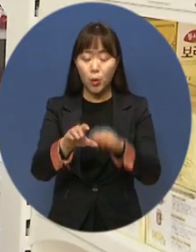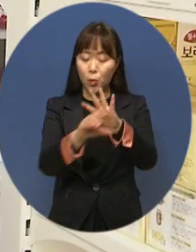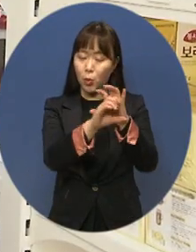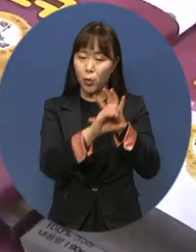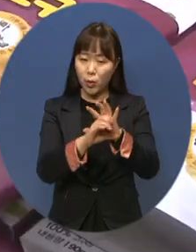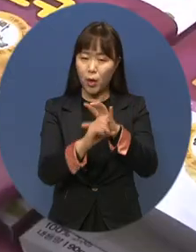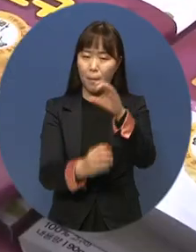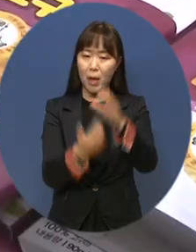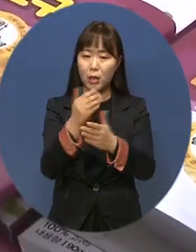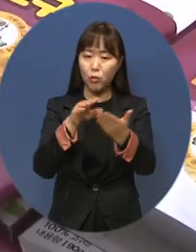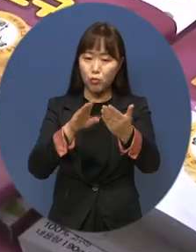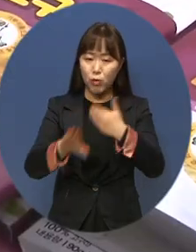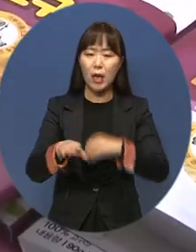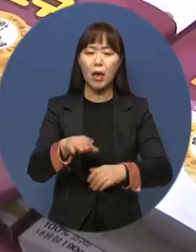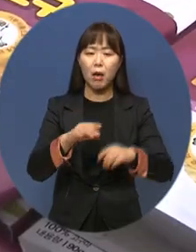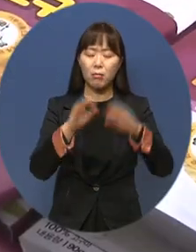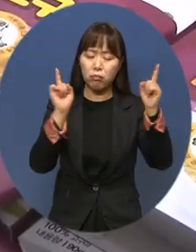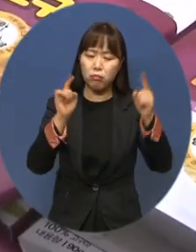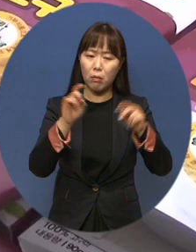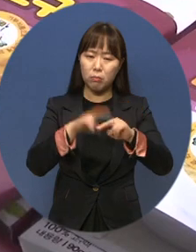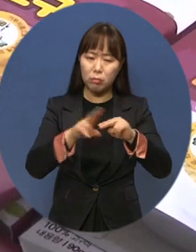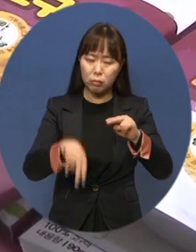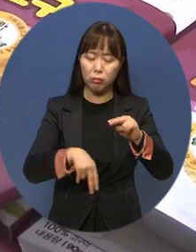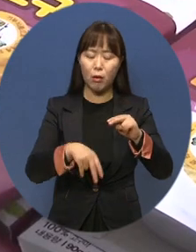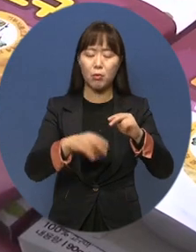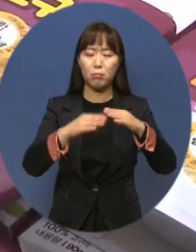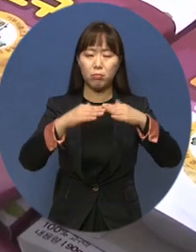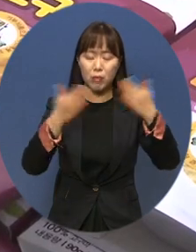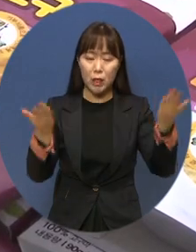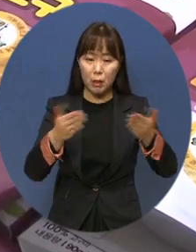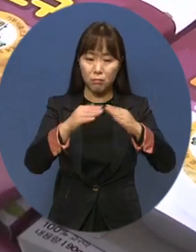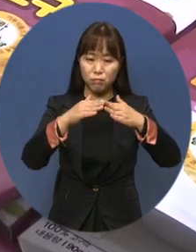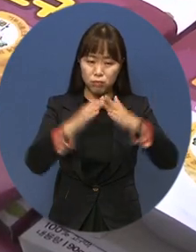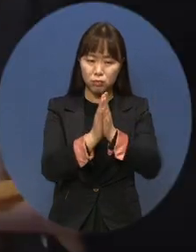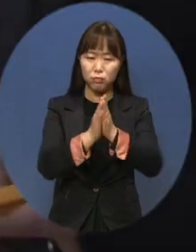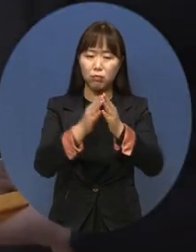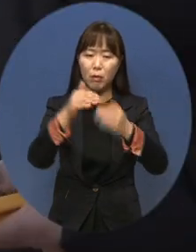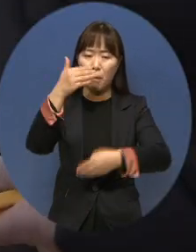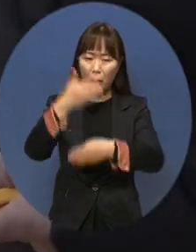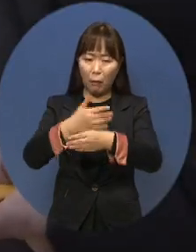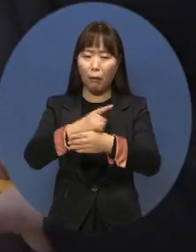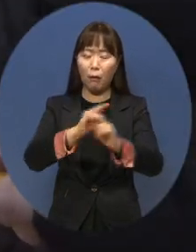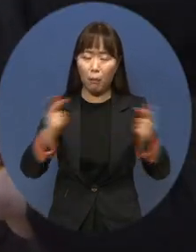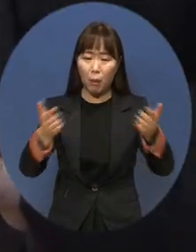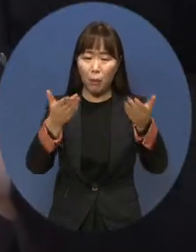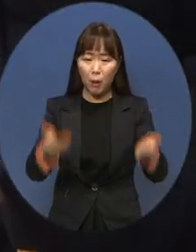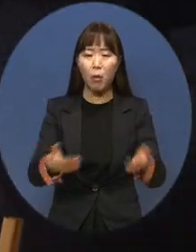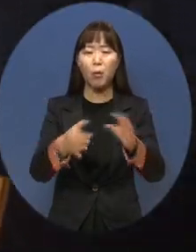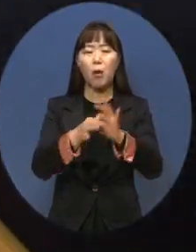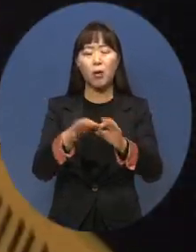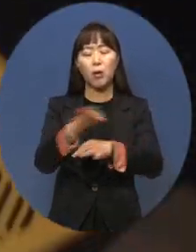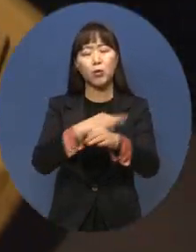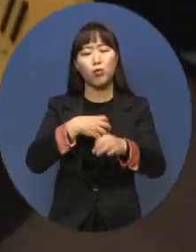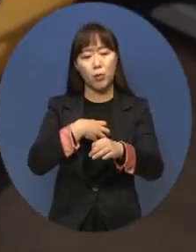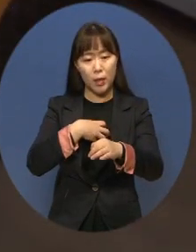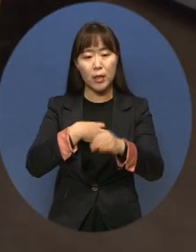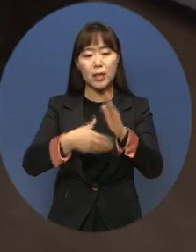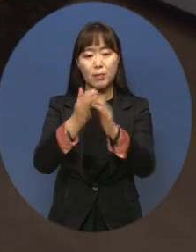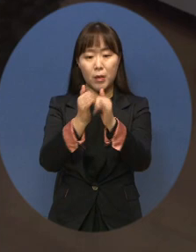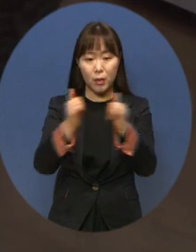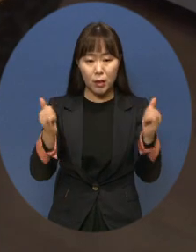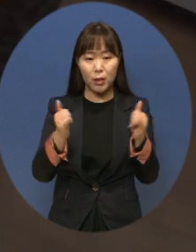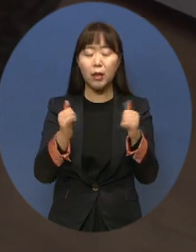코로나19 발생 이후 실직, 휴폐업, 질병 등으로 경제위기에 직면한 시민들을 대상으로 직접